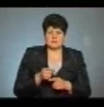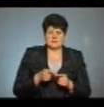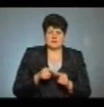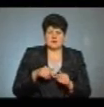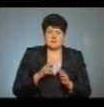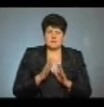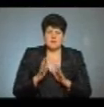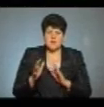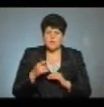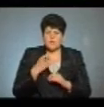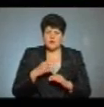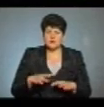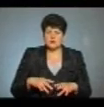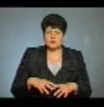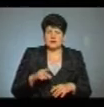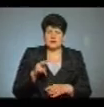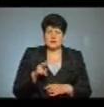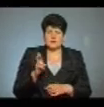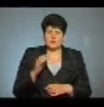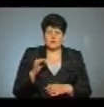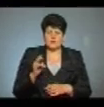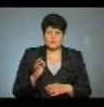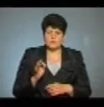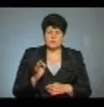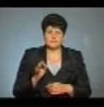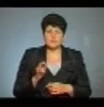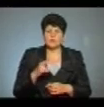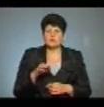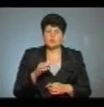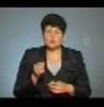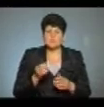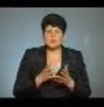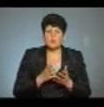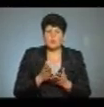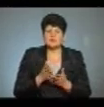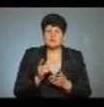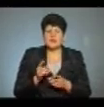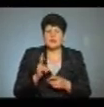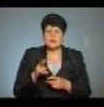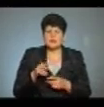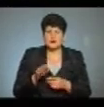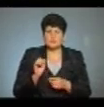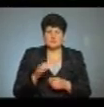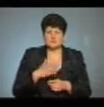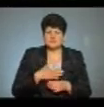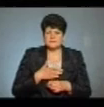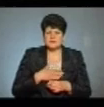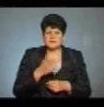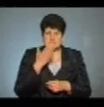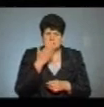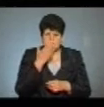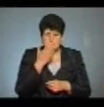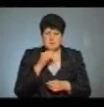парку, каже інструкторка Лідія Бойко. Доза препарату розрахована на кліща, але просто може бути неприємний запах, можливо,